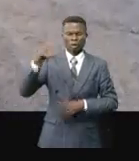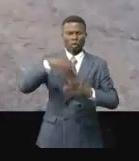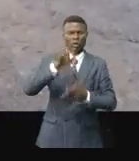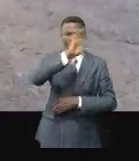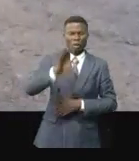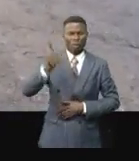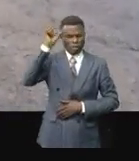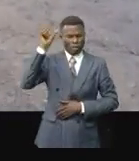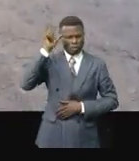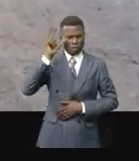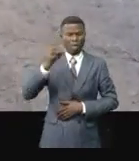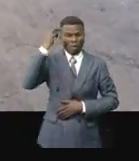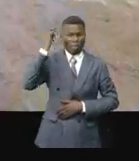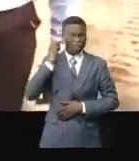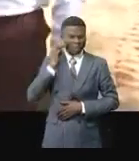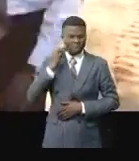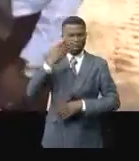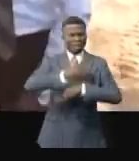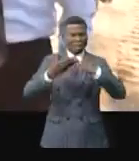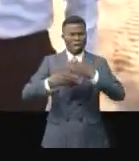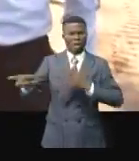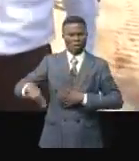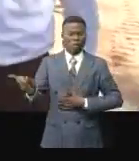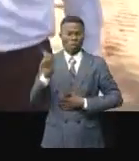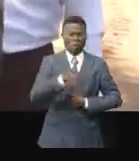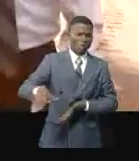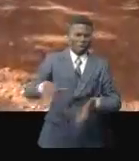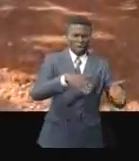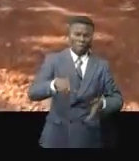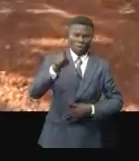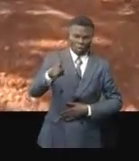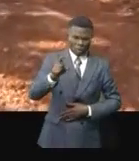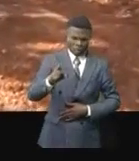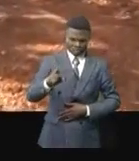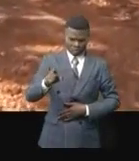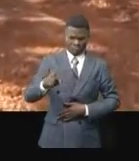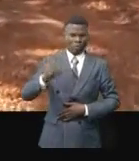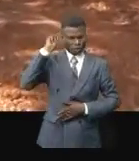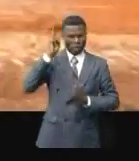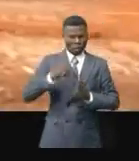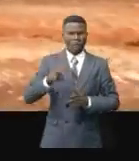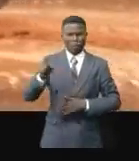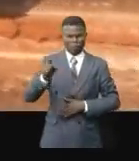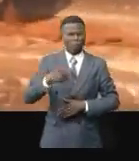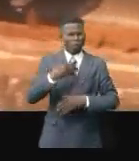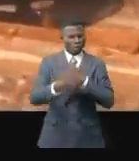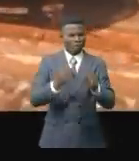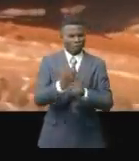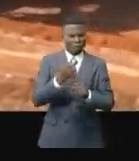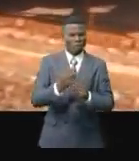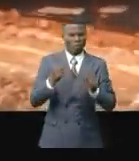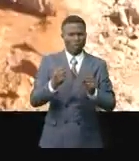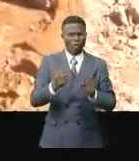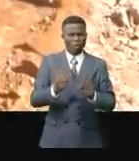De là, le patron des infrastructures en province se rendra sous le boulevard Kamagnola. Ici, le gouvernement Kiaboula réalise du solide.